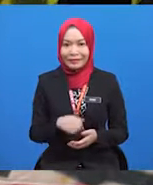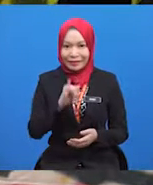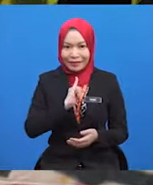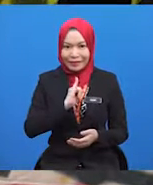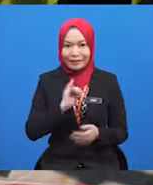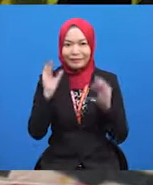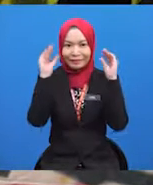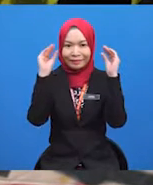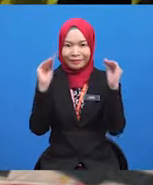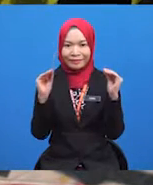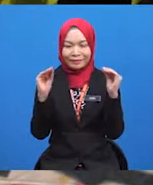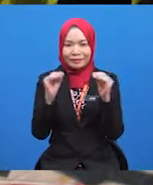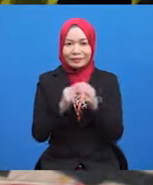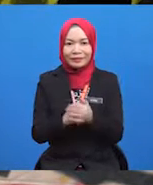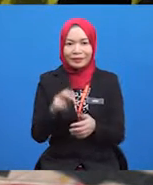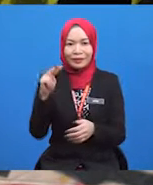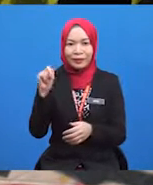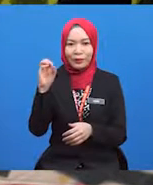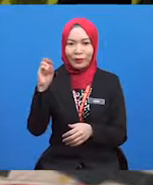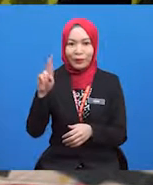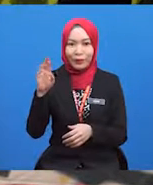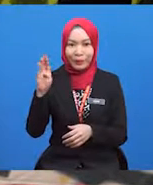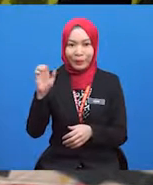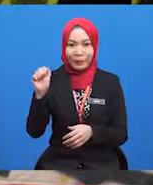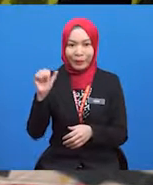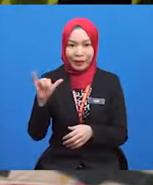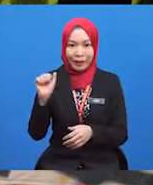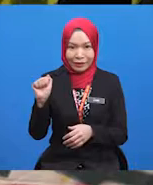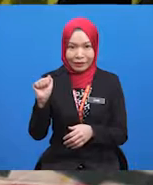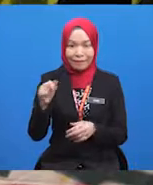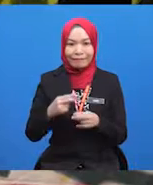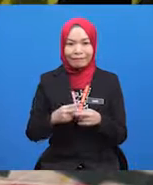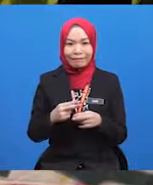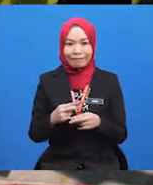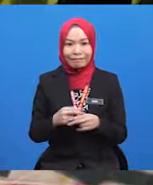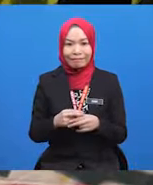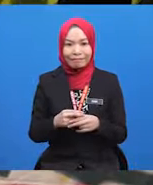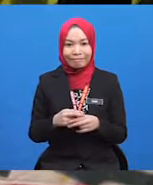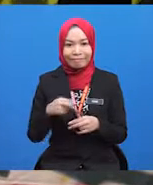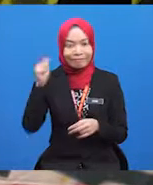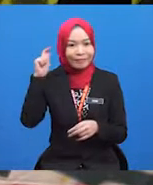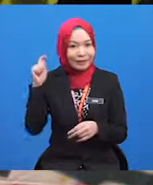Saya, Cikgu Aida Nurbaya binti Sukaimi. Isyarat nama cikgu adalah AD.